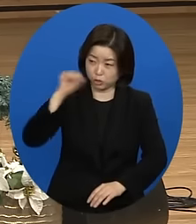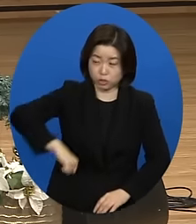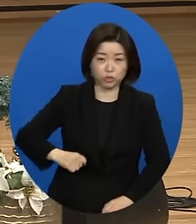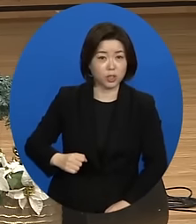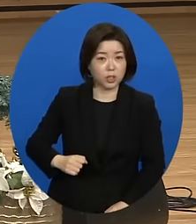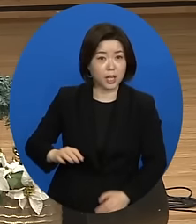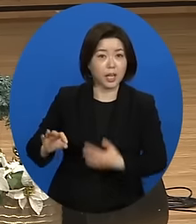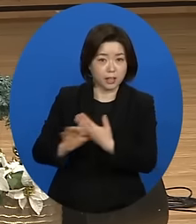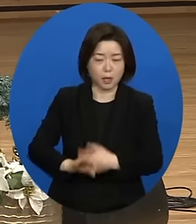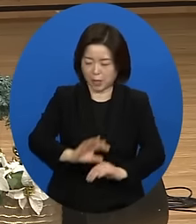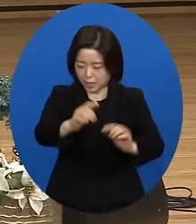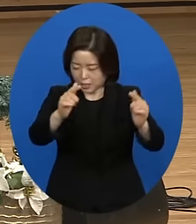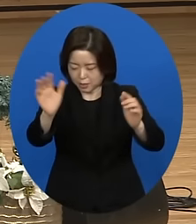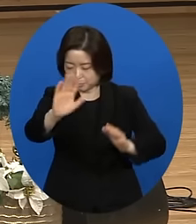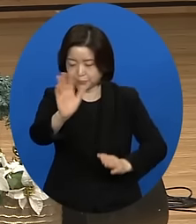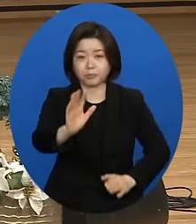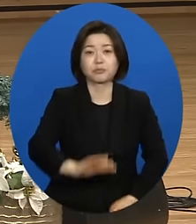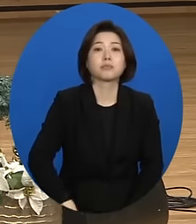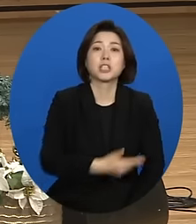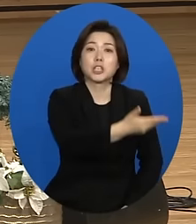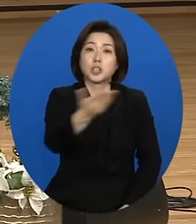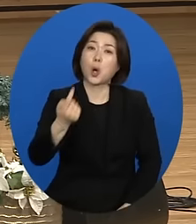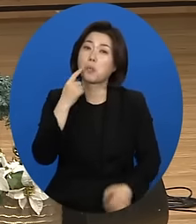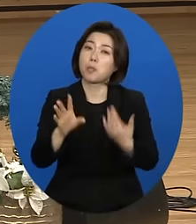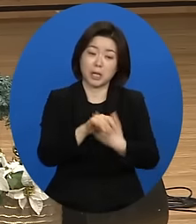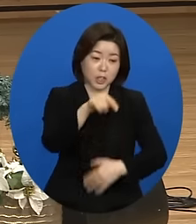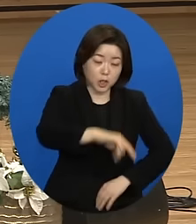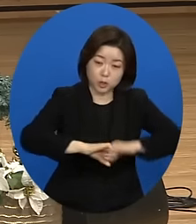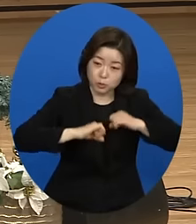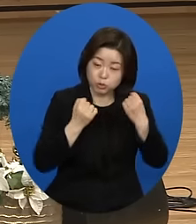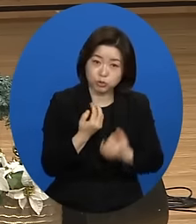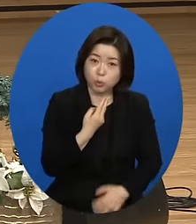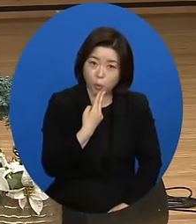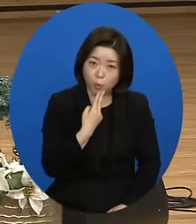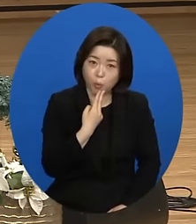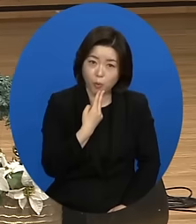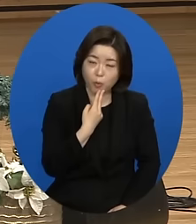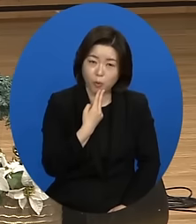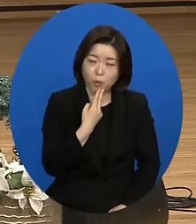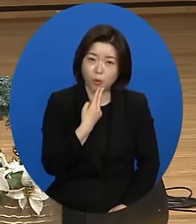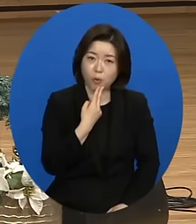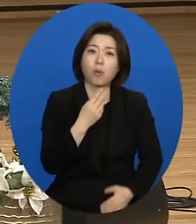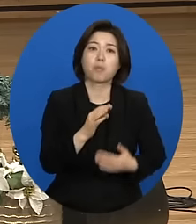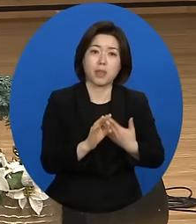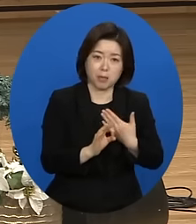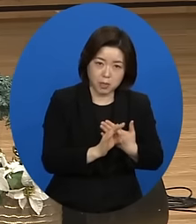않았더라면, 아니. 여러분이 만일에 여기서 순종하지 않아 버리면